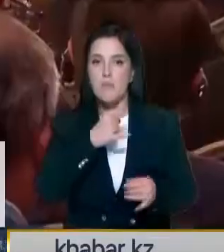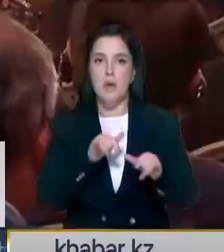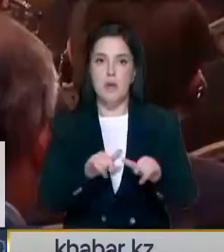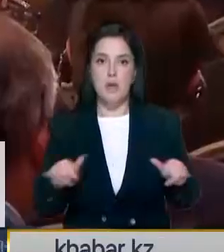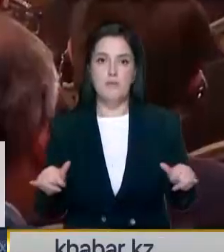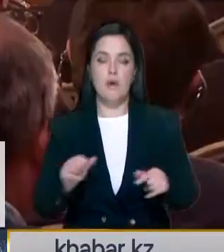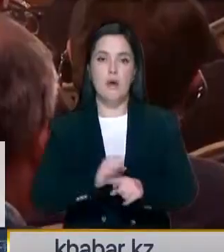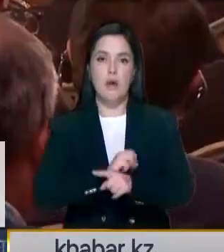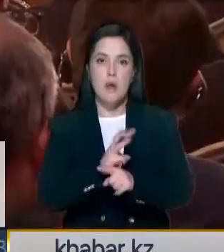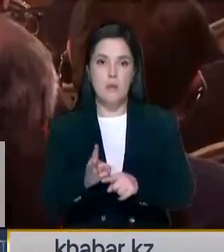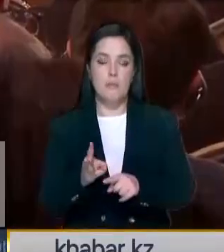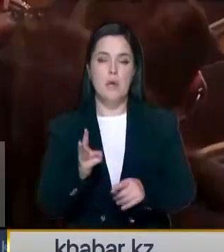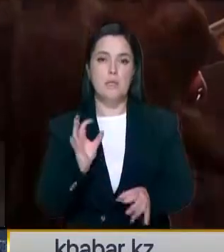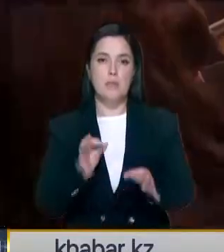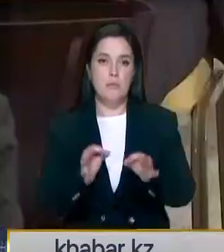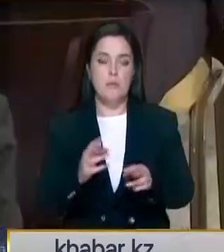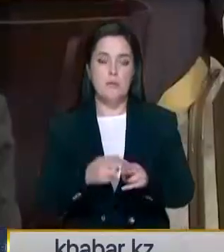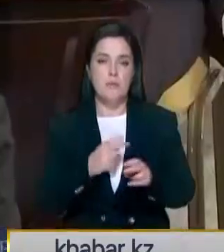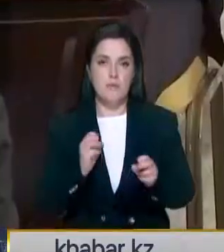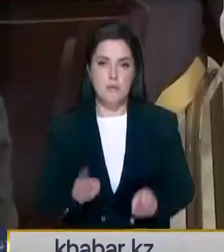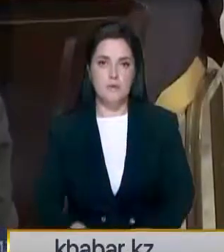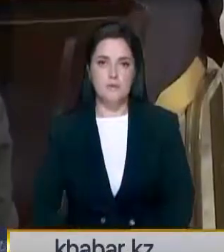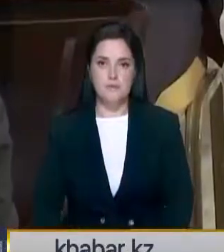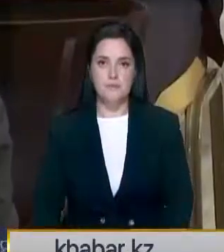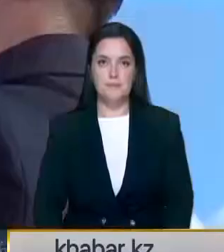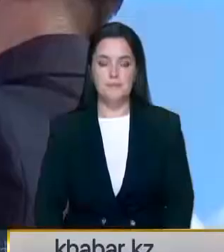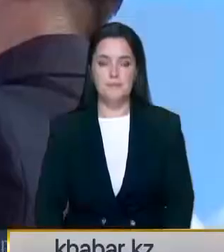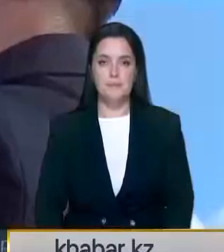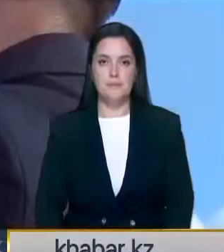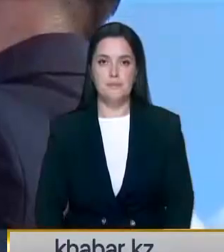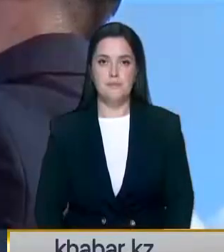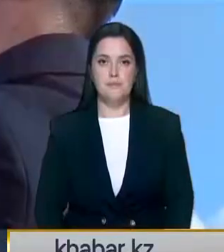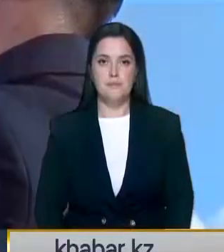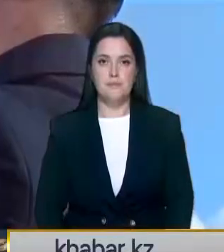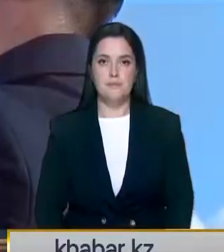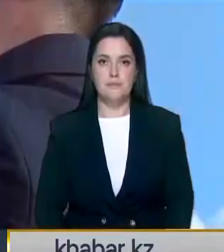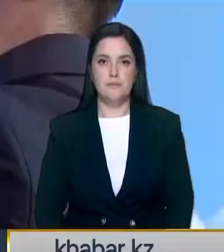обеспечение стабильности и безопасности. Роза Сатканова, Рызбек Сагантаев, Хабар.